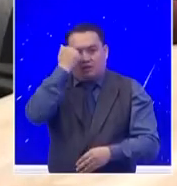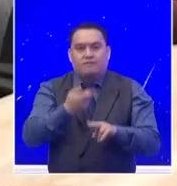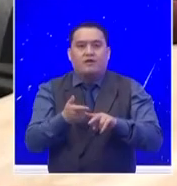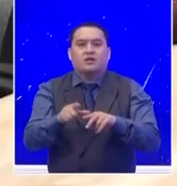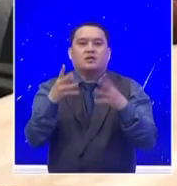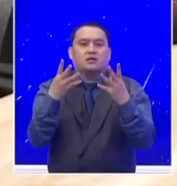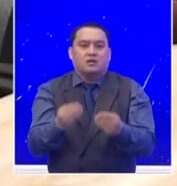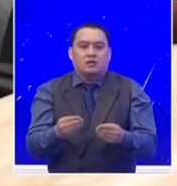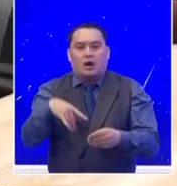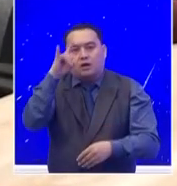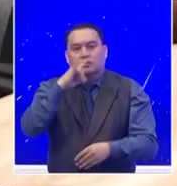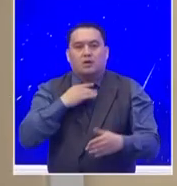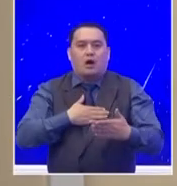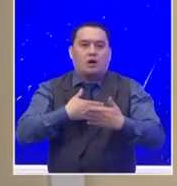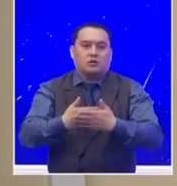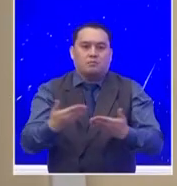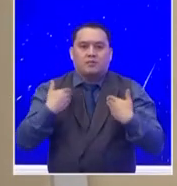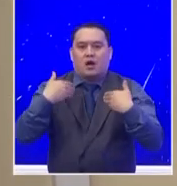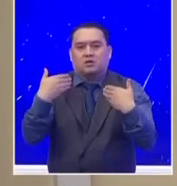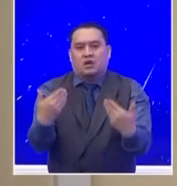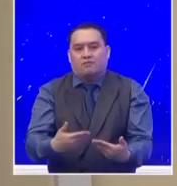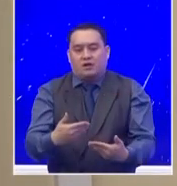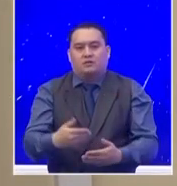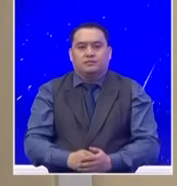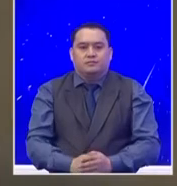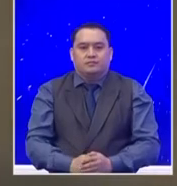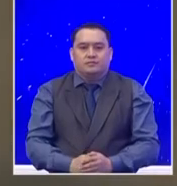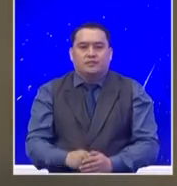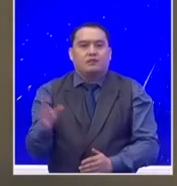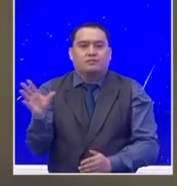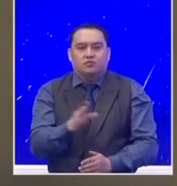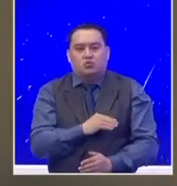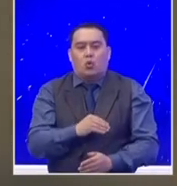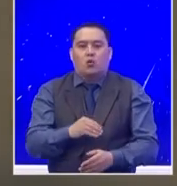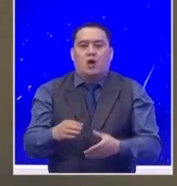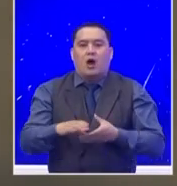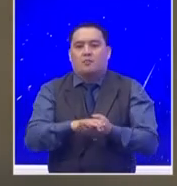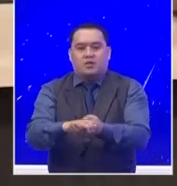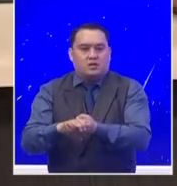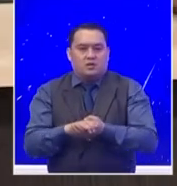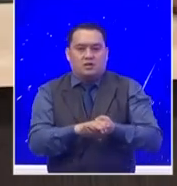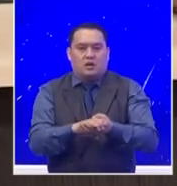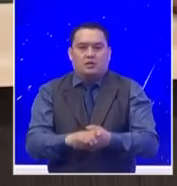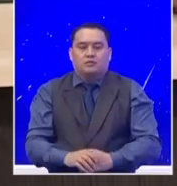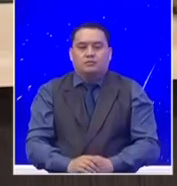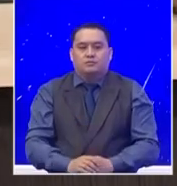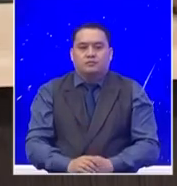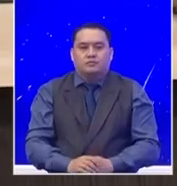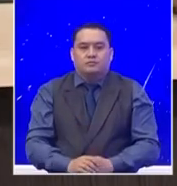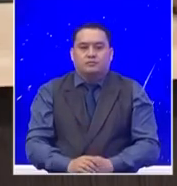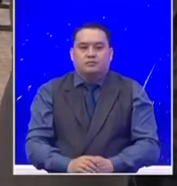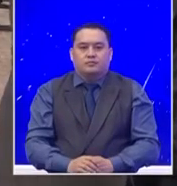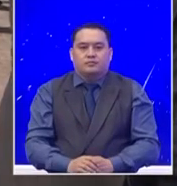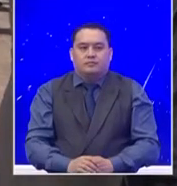день казахстанцы активно поздравляют друг друга в социальных сетях и мессенджерах. И все это действительно объединяет, говорят жители, делясь своими